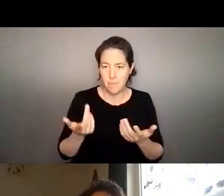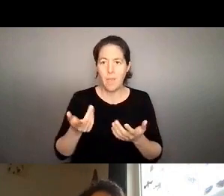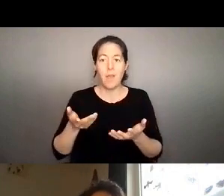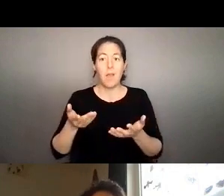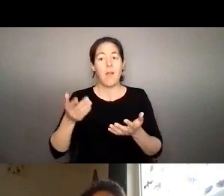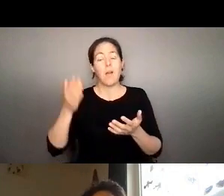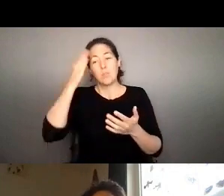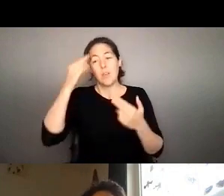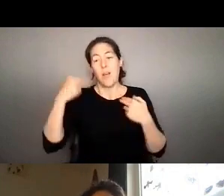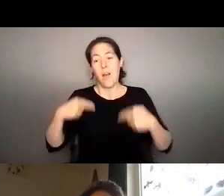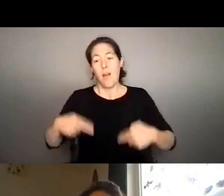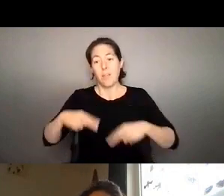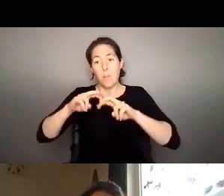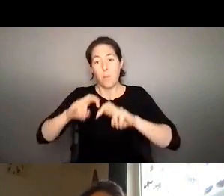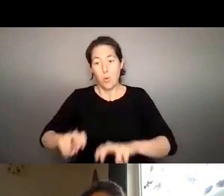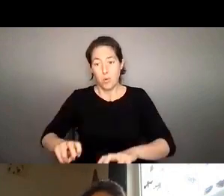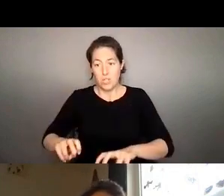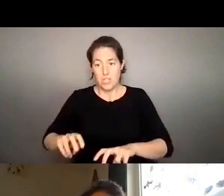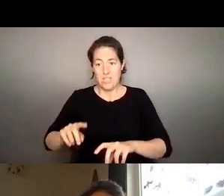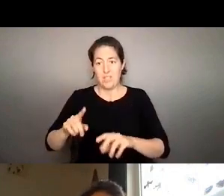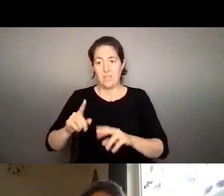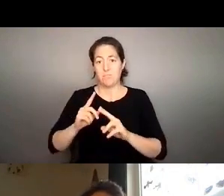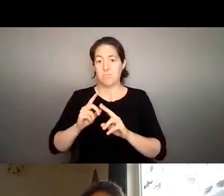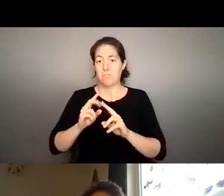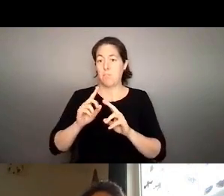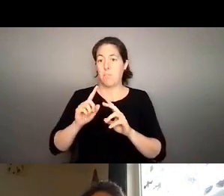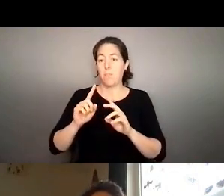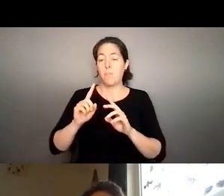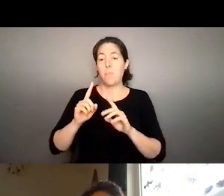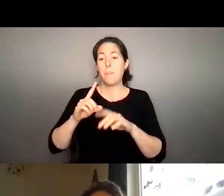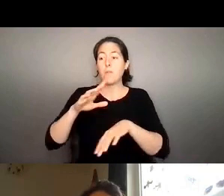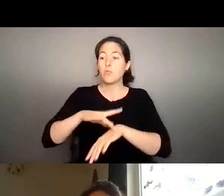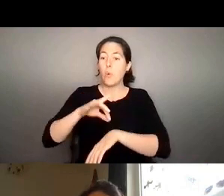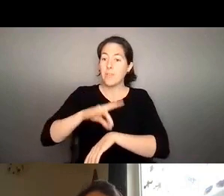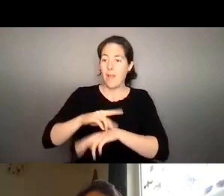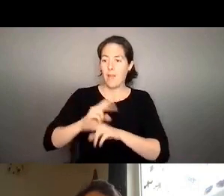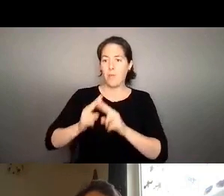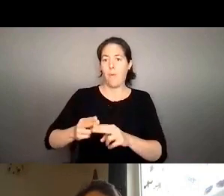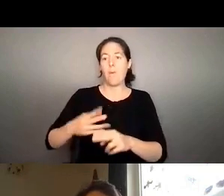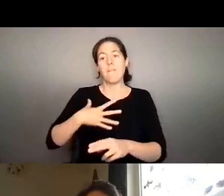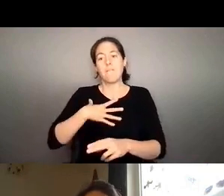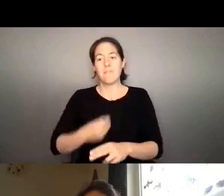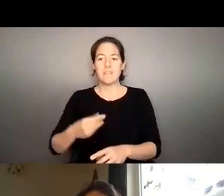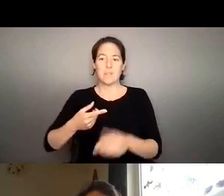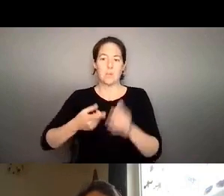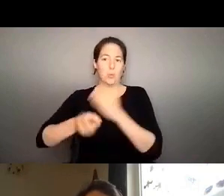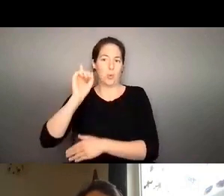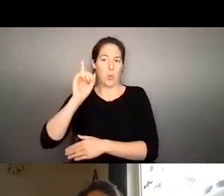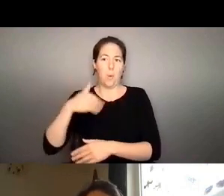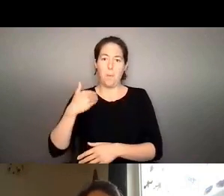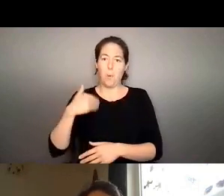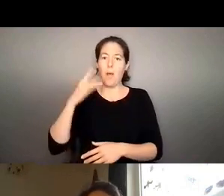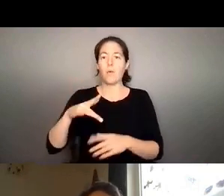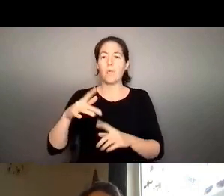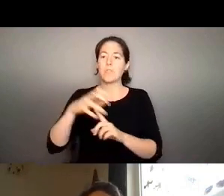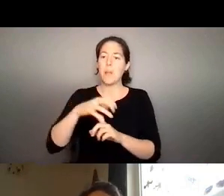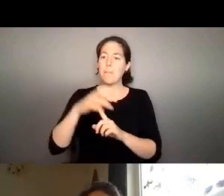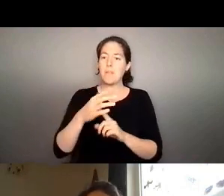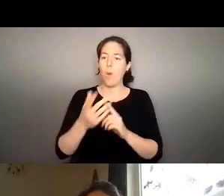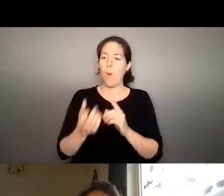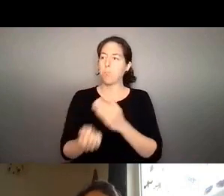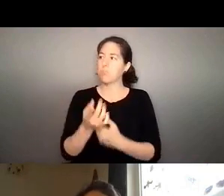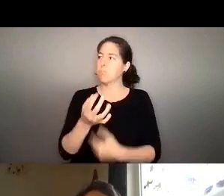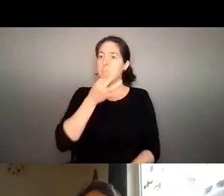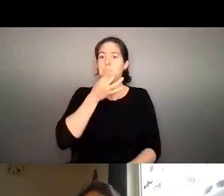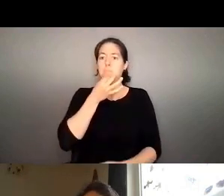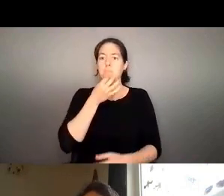anthropologie, c'était un des premiers qu'on appelait fils de Dieu sur Terre parce qu'en fait, les champignons apparaissaient de manière, on disait, spontanée après